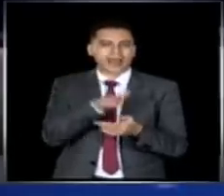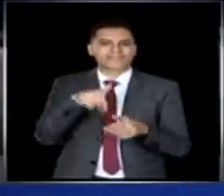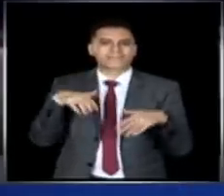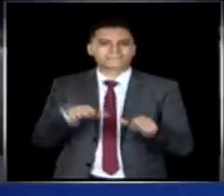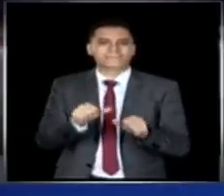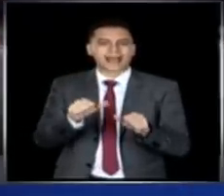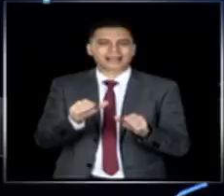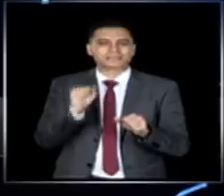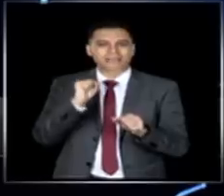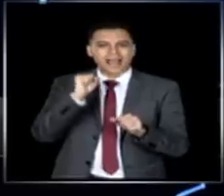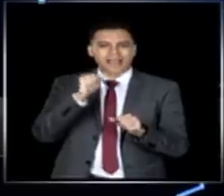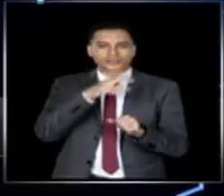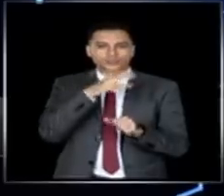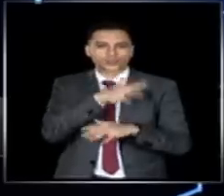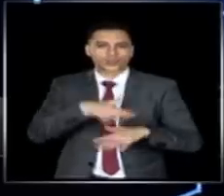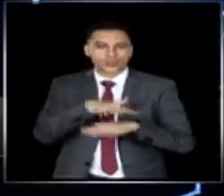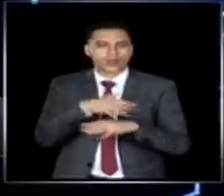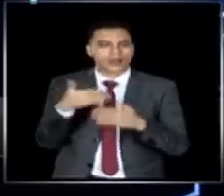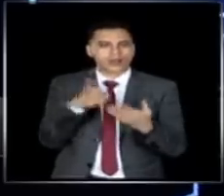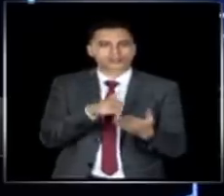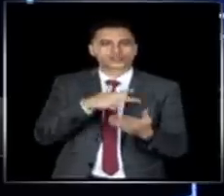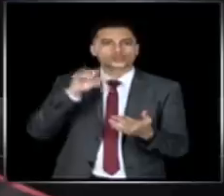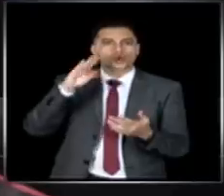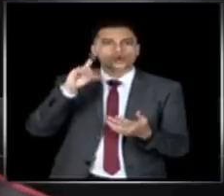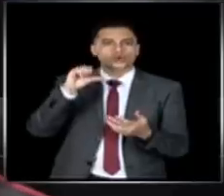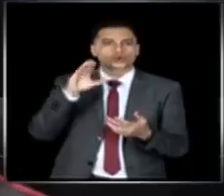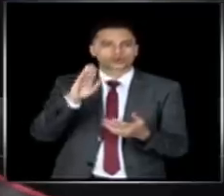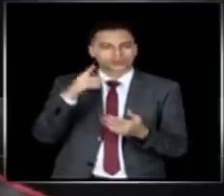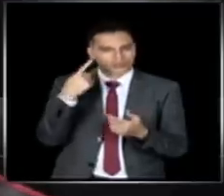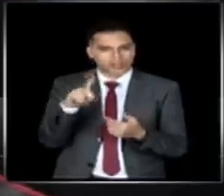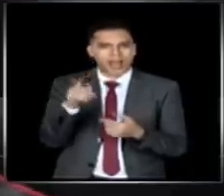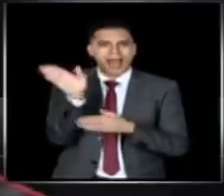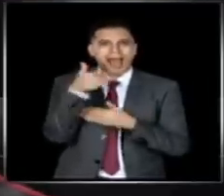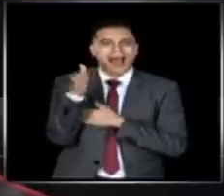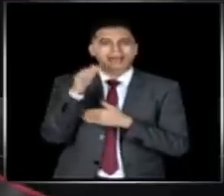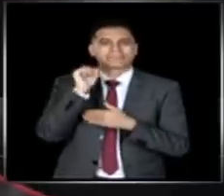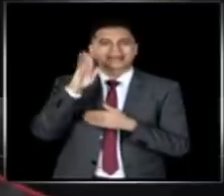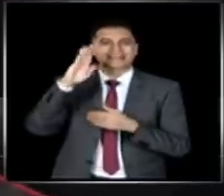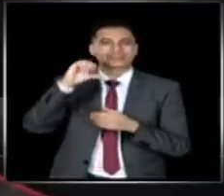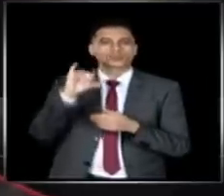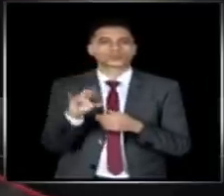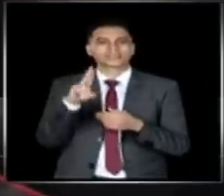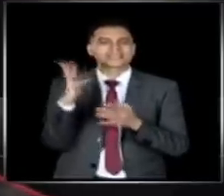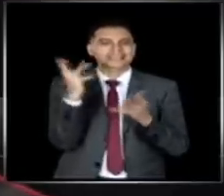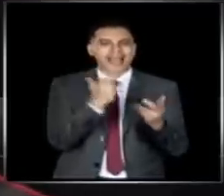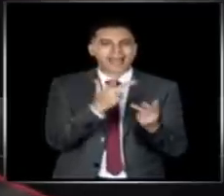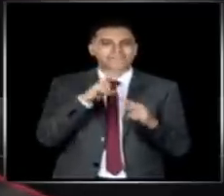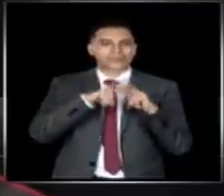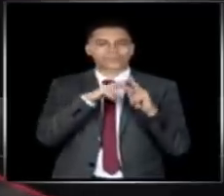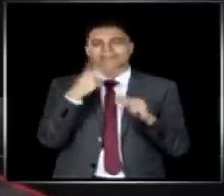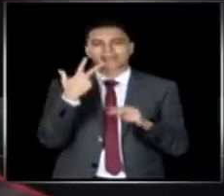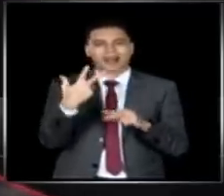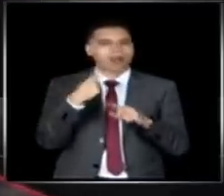يوليوس قيصر. صح. كم عدد ألوان علم دولة السويد؟ 3. غلط. في عهد أي خليفة عباسي